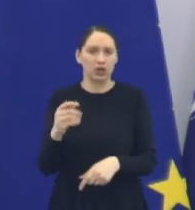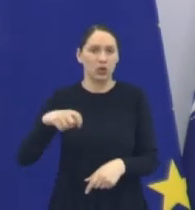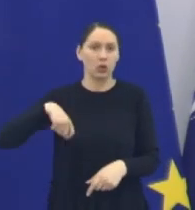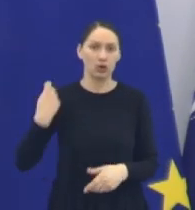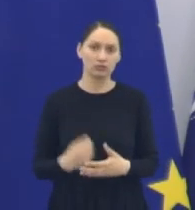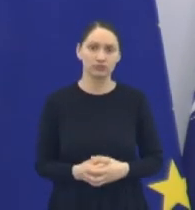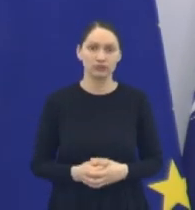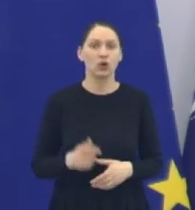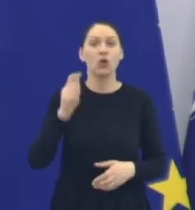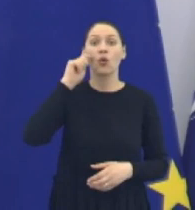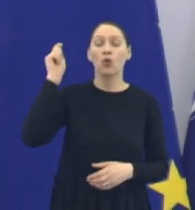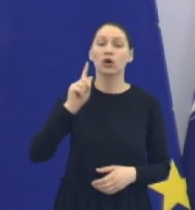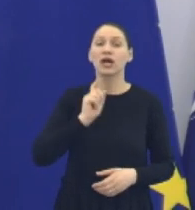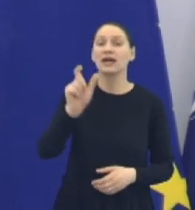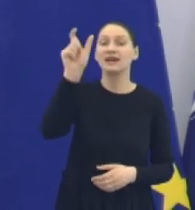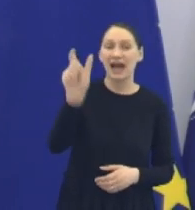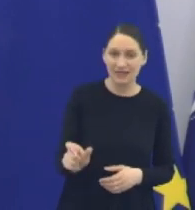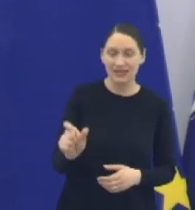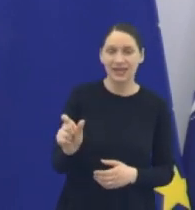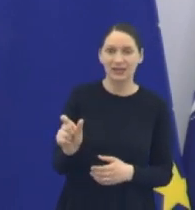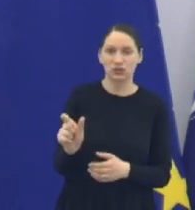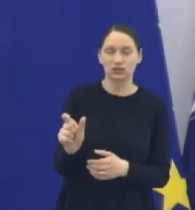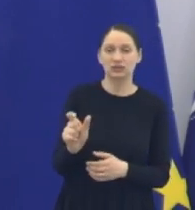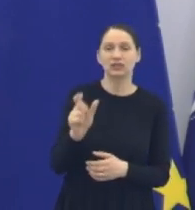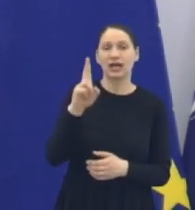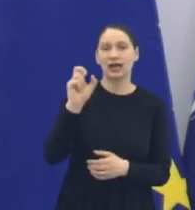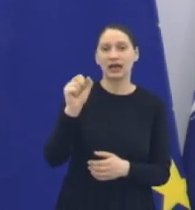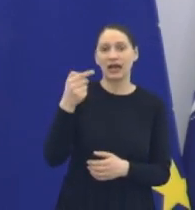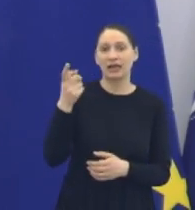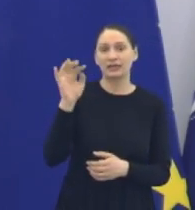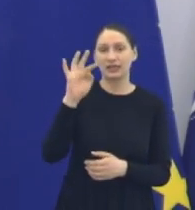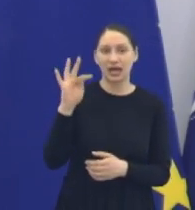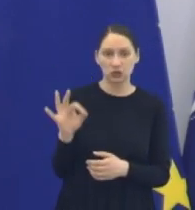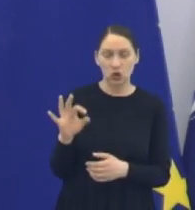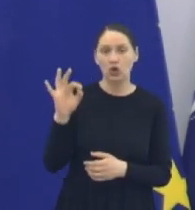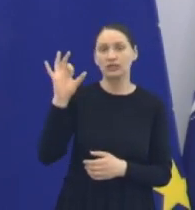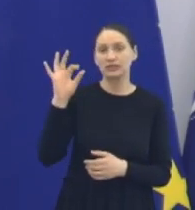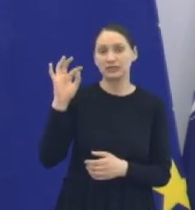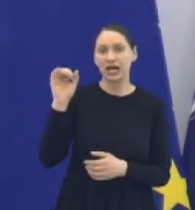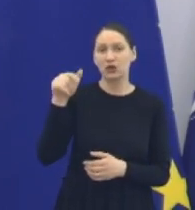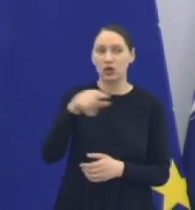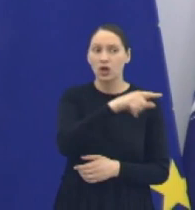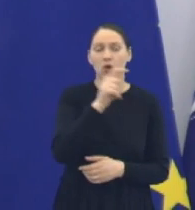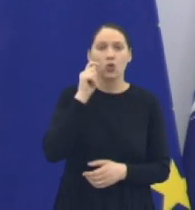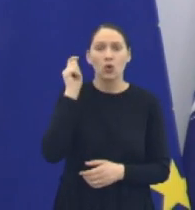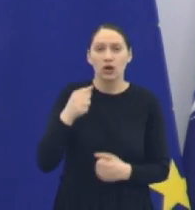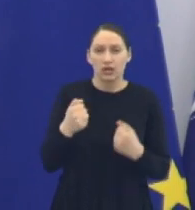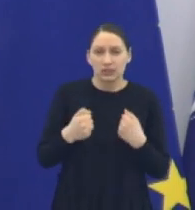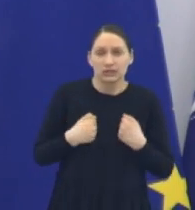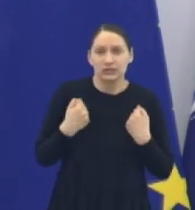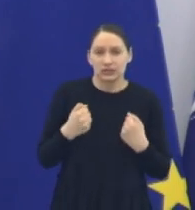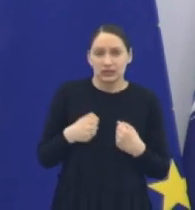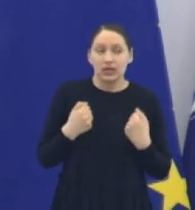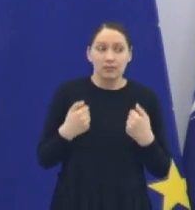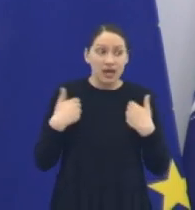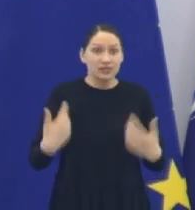Kandidato statusas Ukrainai. Taip, tai yra tas klausimas, kurį Ukrainos pusė kelia kiekvieną kartą. Pasakiau, kad kol kas